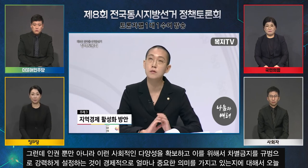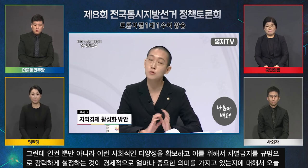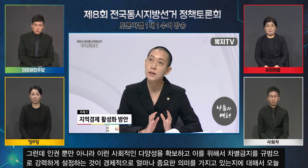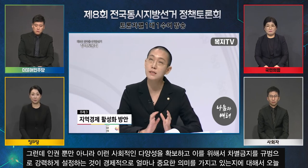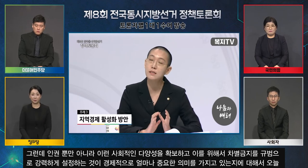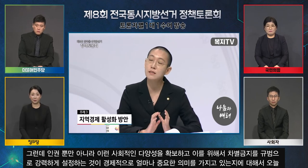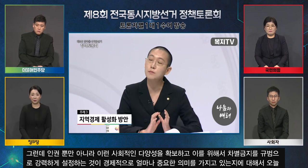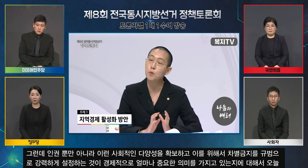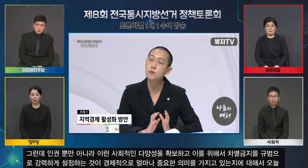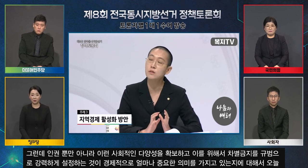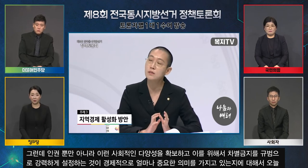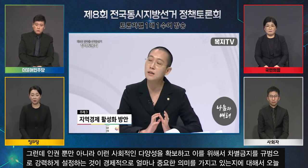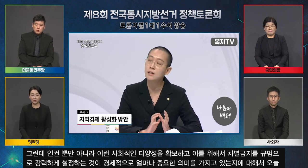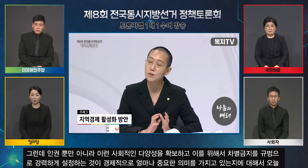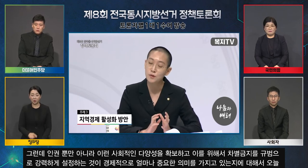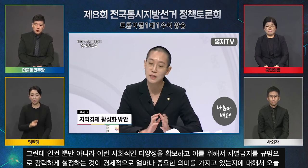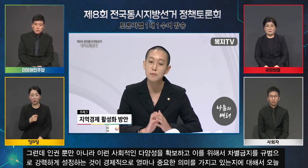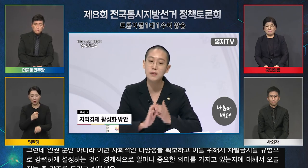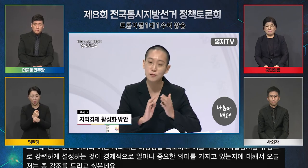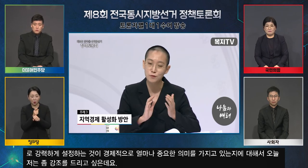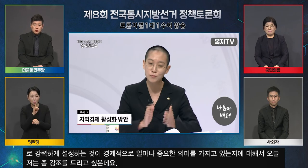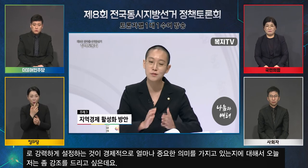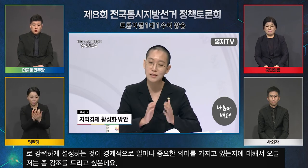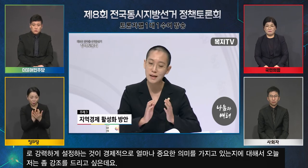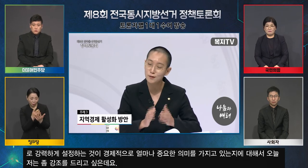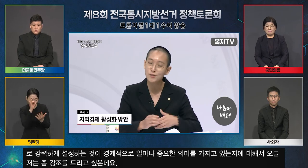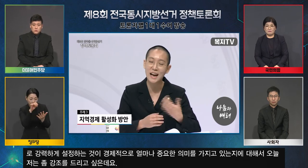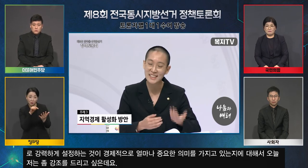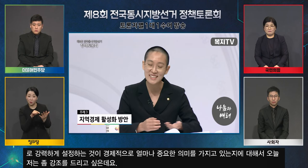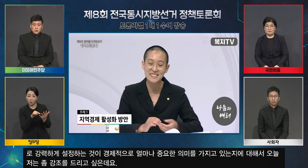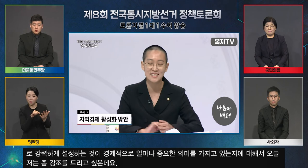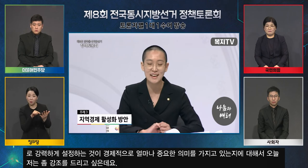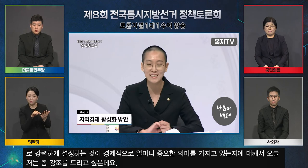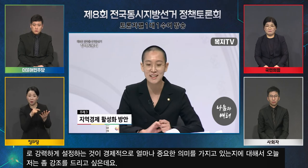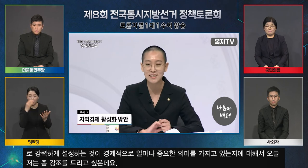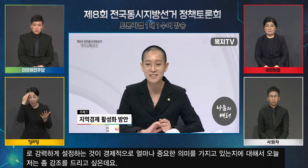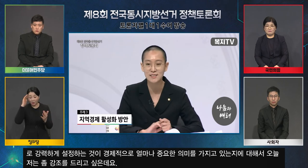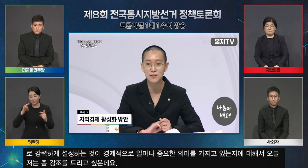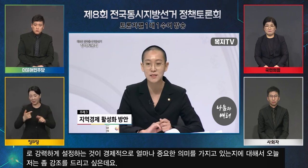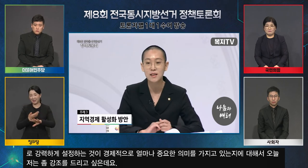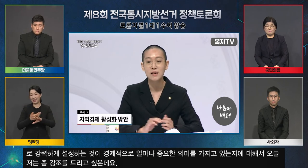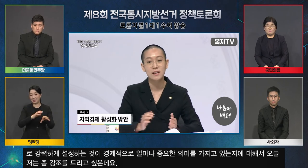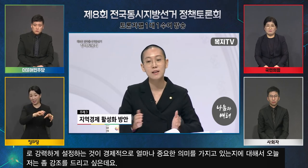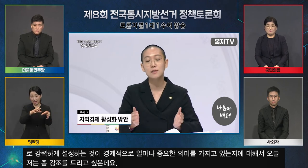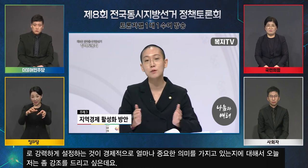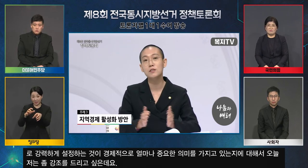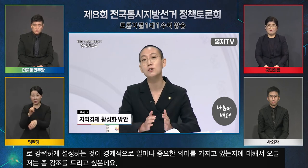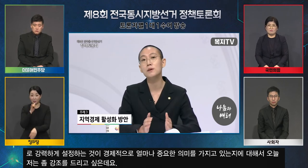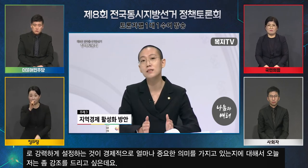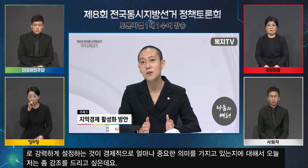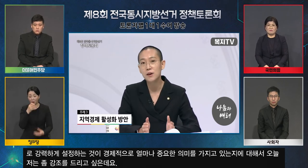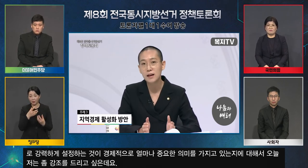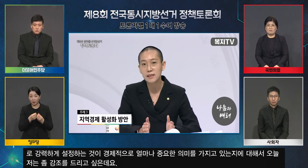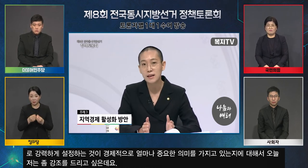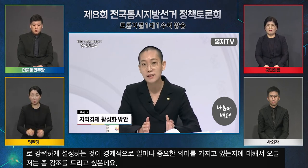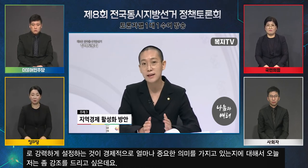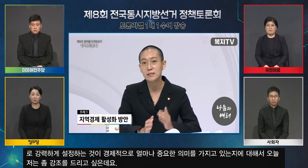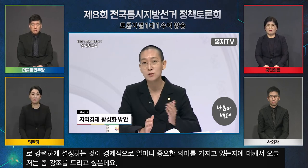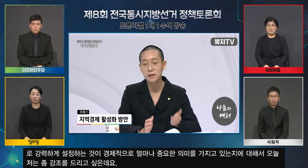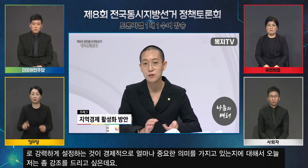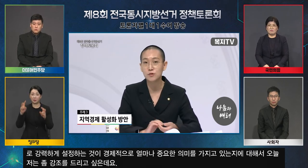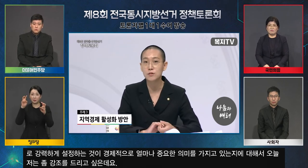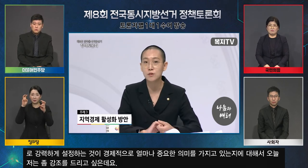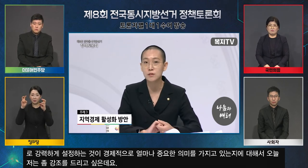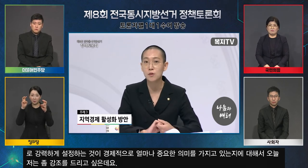수많은 보고서들에서 이미 한국이 아닌 다른 나라들에서는 예를 들면 기업의 이 사회 안에